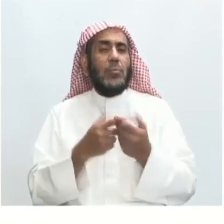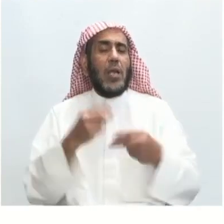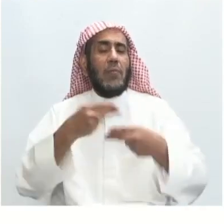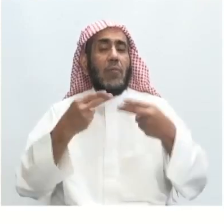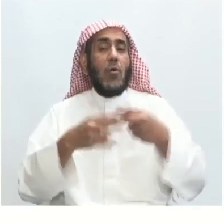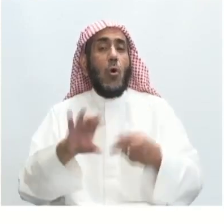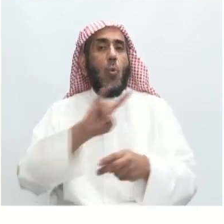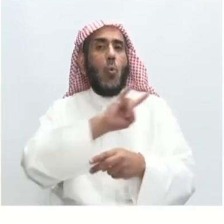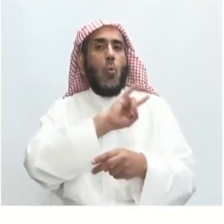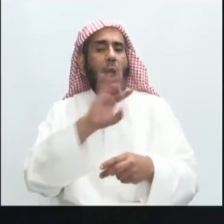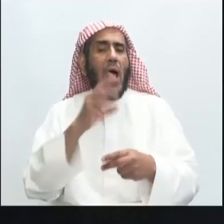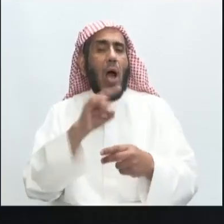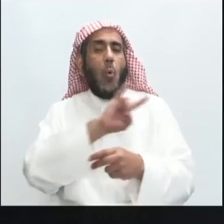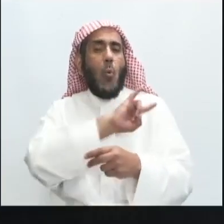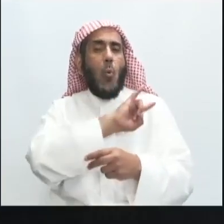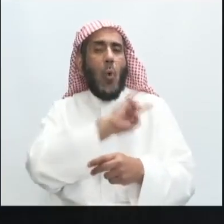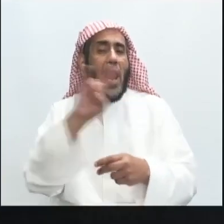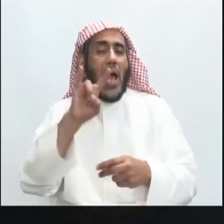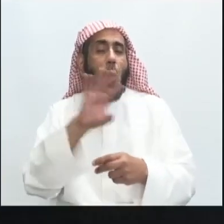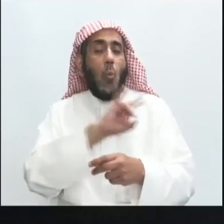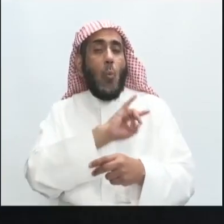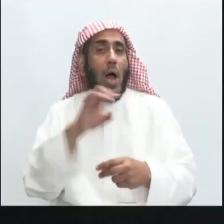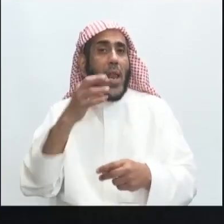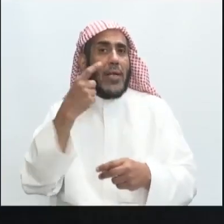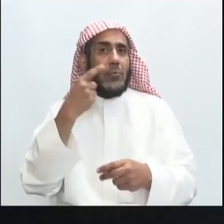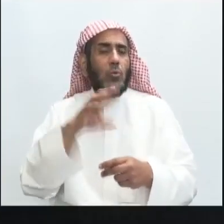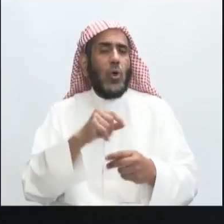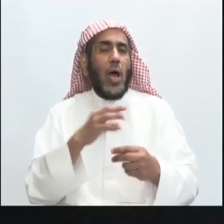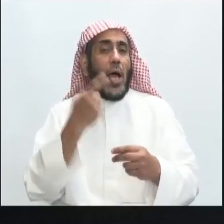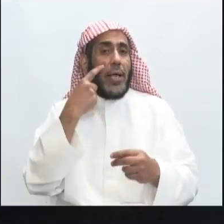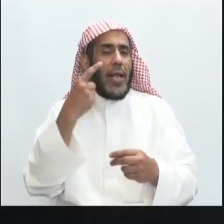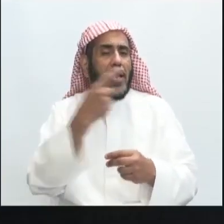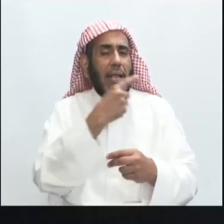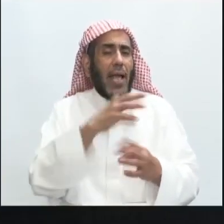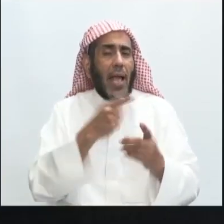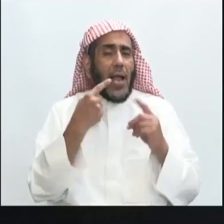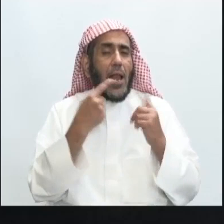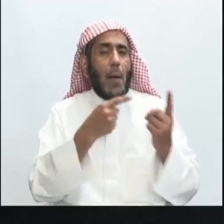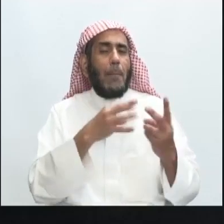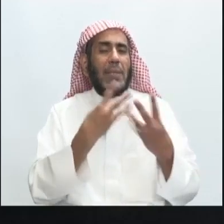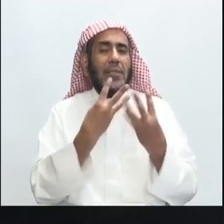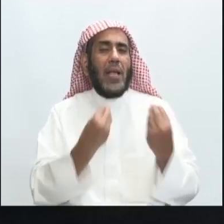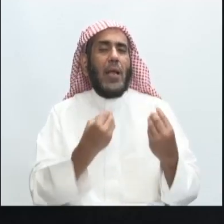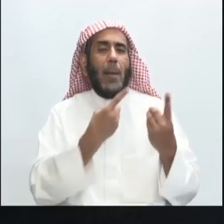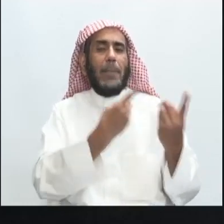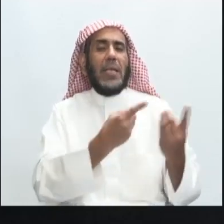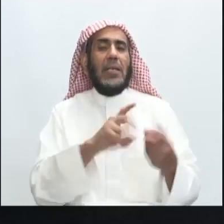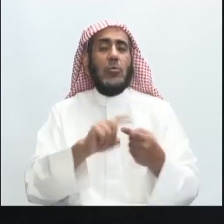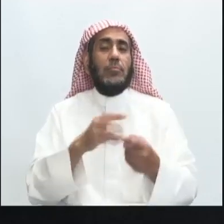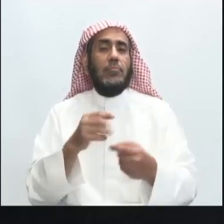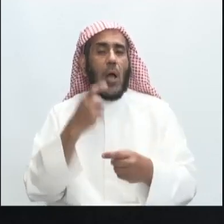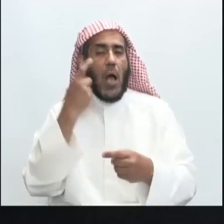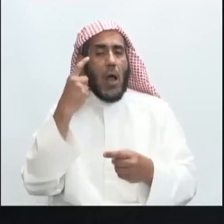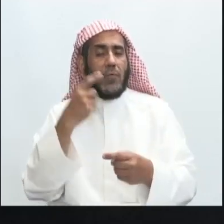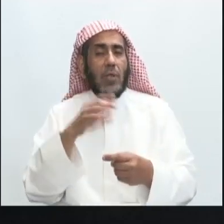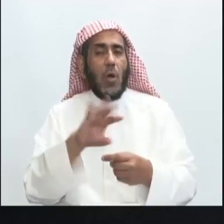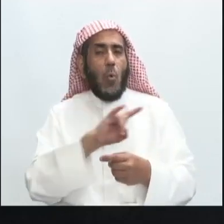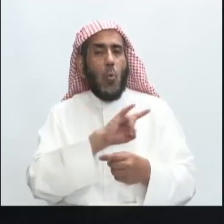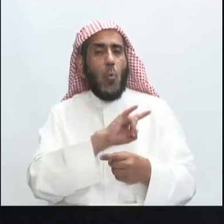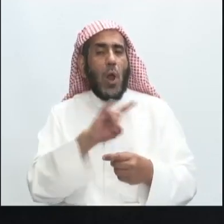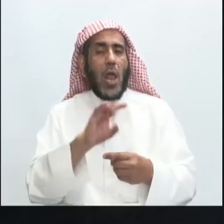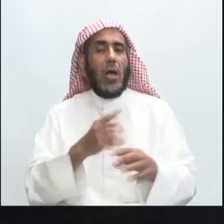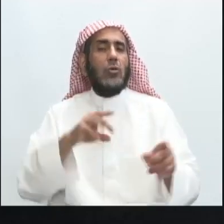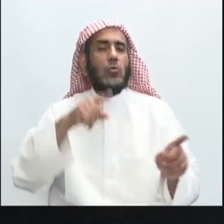ولا تمدن عينيك الى ما متعنا به ازواجا منهم بالتاكد انك على تقول لا تؤذي